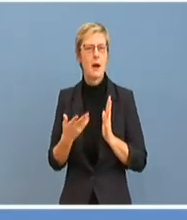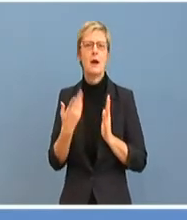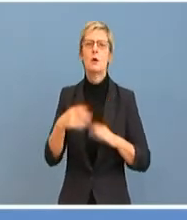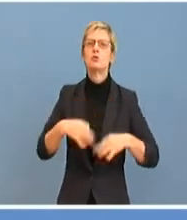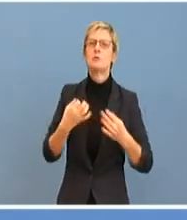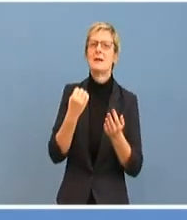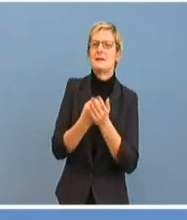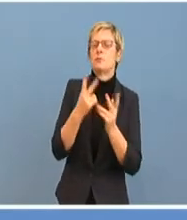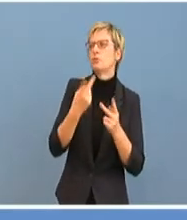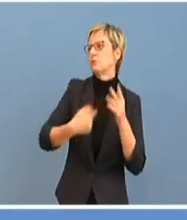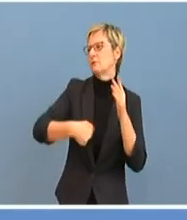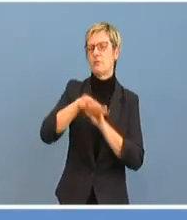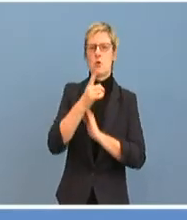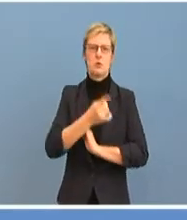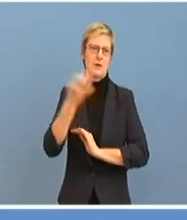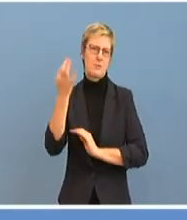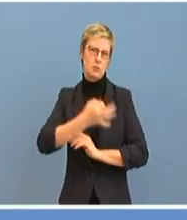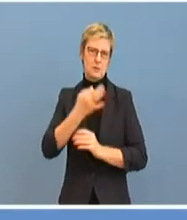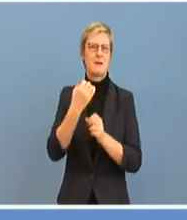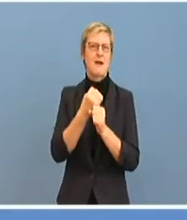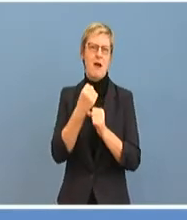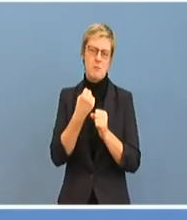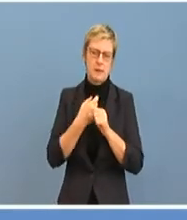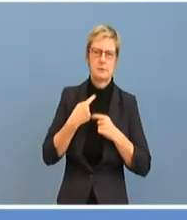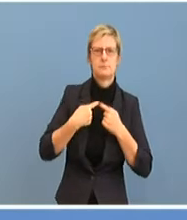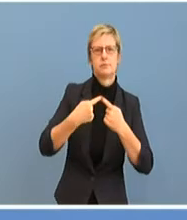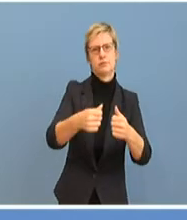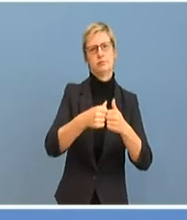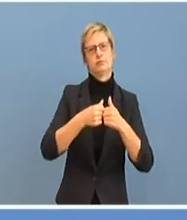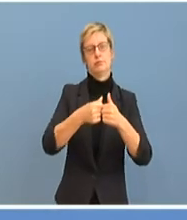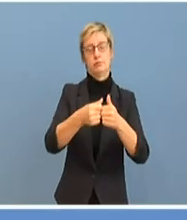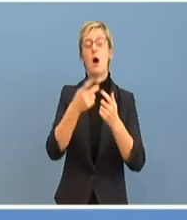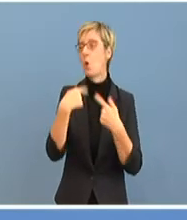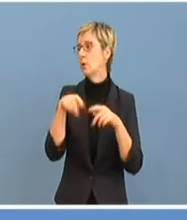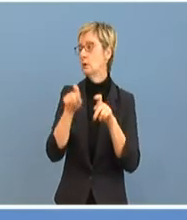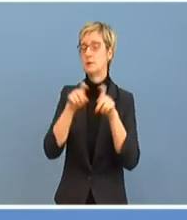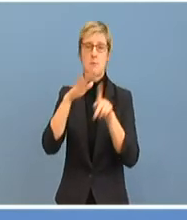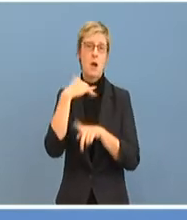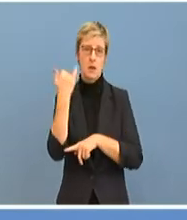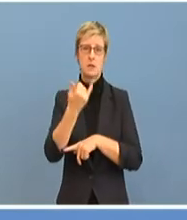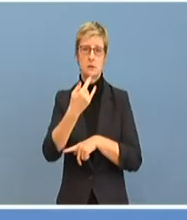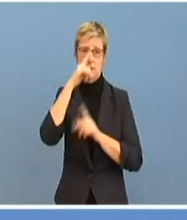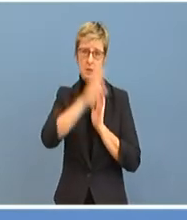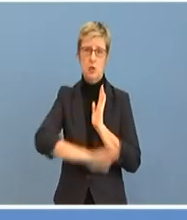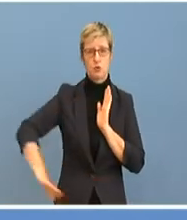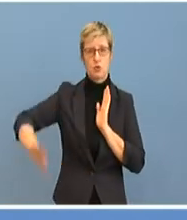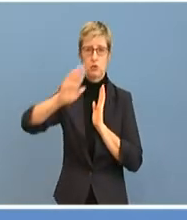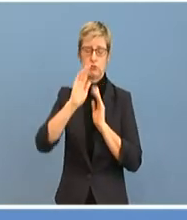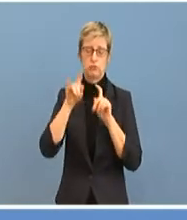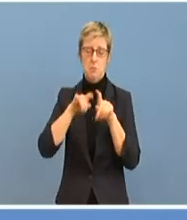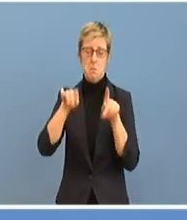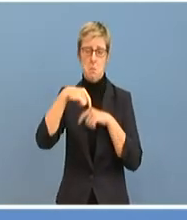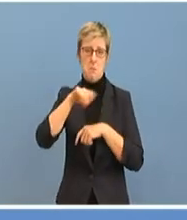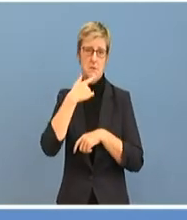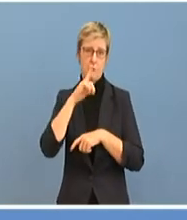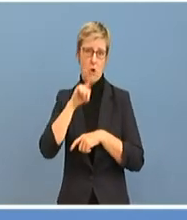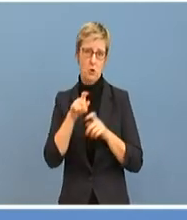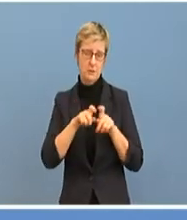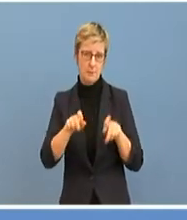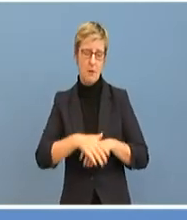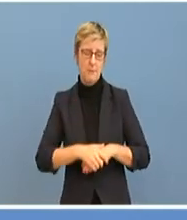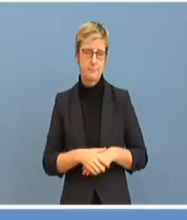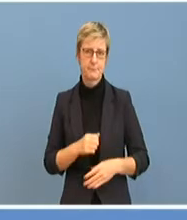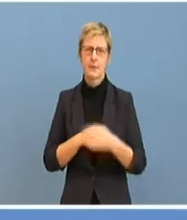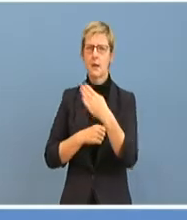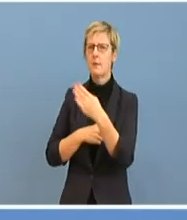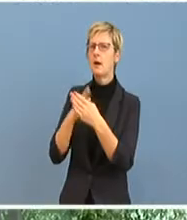hundertprozentig erledigen können. Aber es ist ein Thema und es wird am Mittwoch auch ein Thema sein. Ja. Aber könnten Sie mir speziell zu diesen vorgeschriebenen Tests, die ja